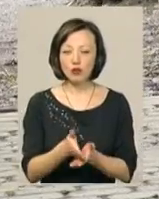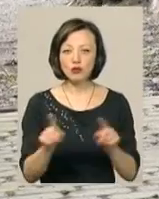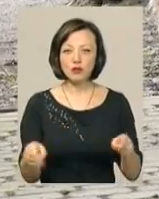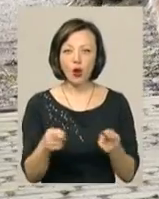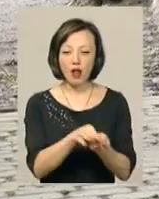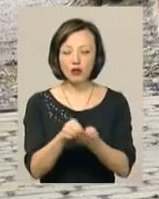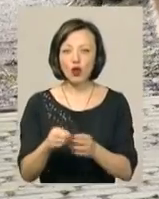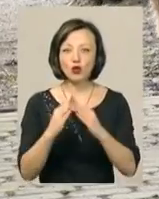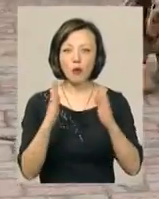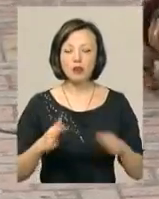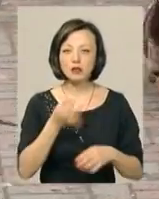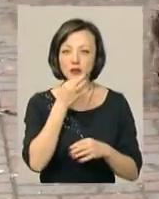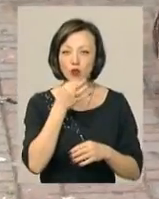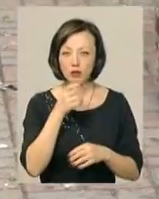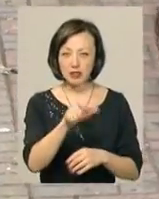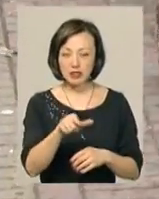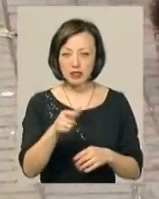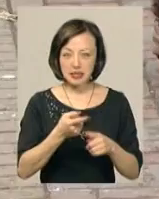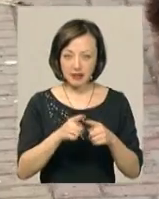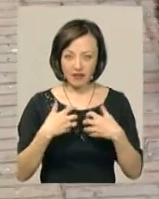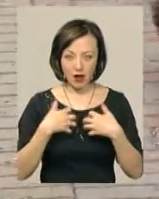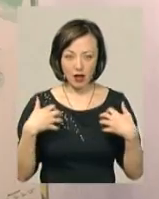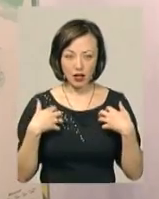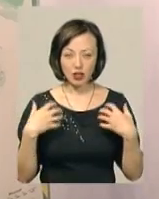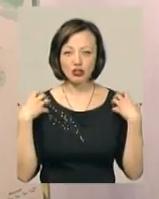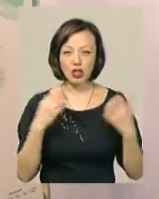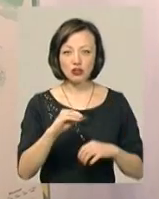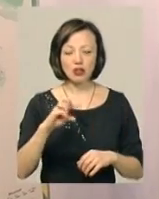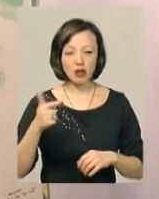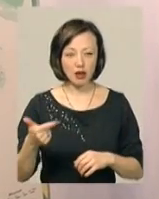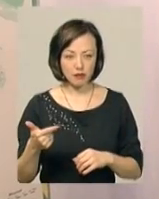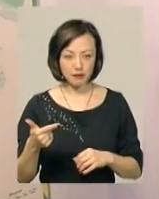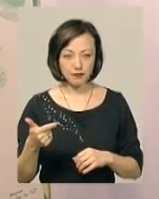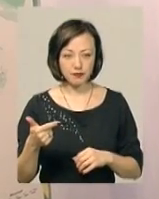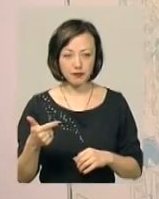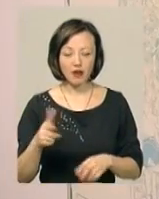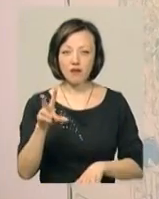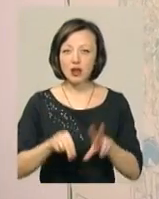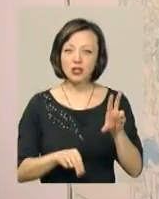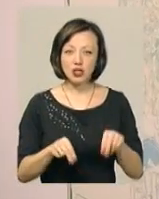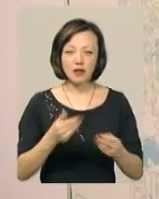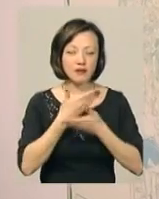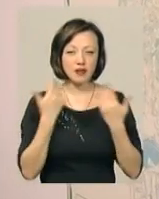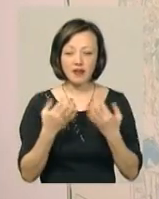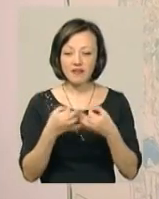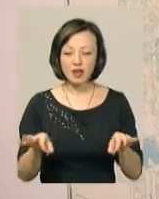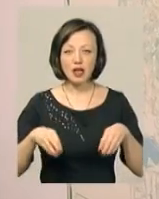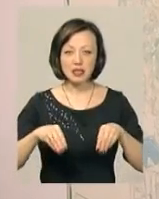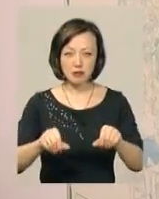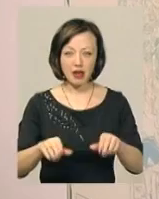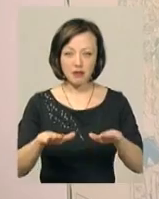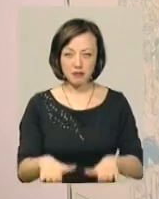для домашніх улюбленців начальник управління житлово-комунального господарства Хмельницької міської ради Василь Новачок вважає відсутність вільних ділянок у